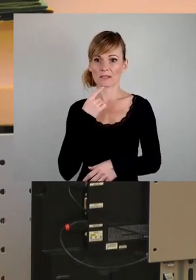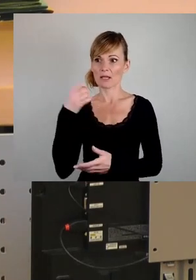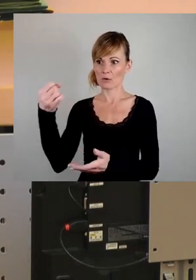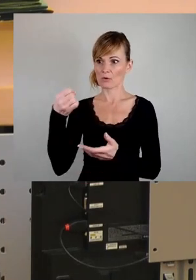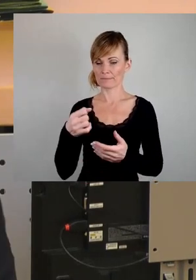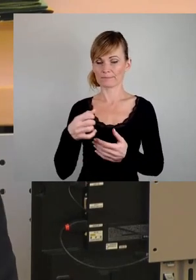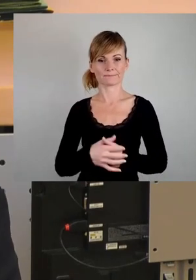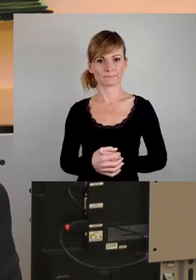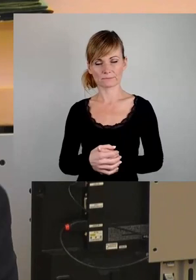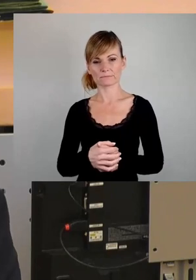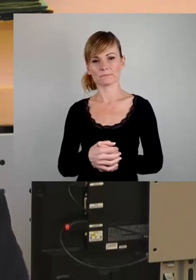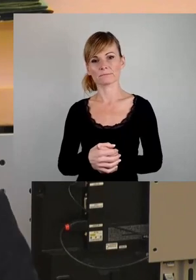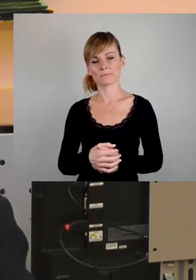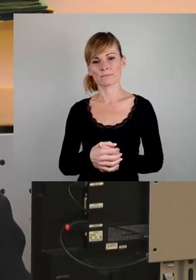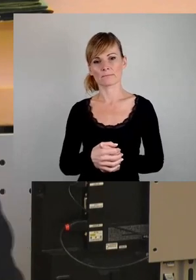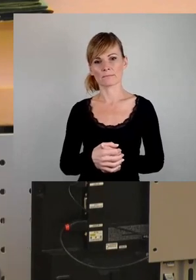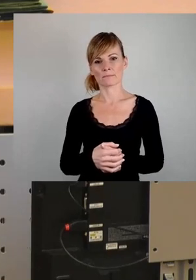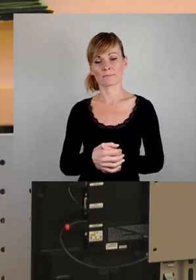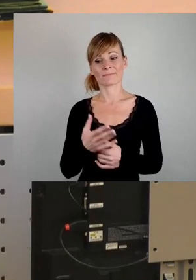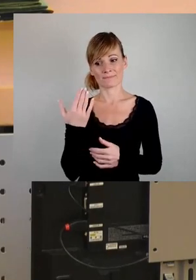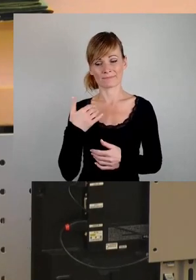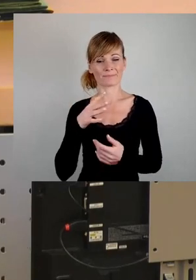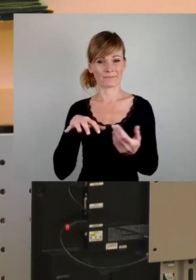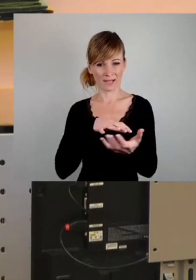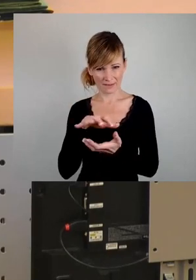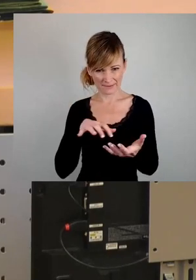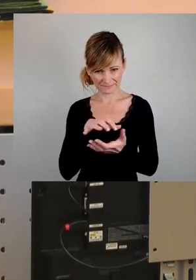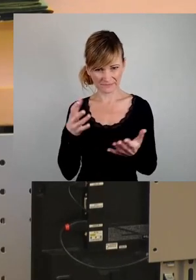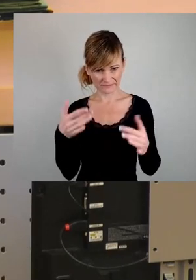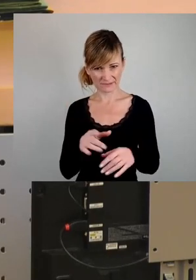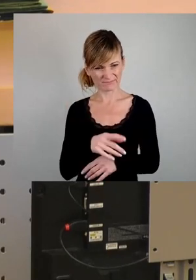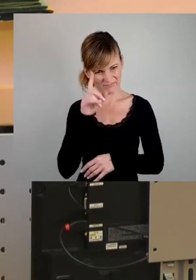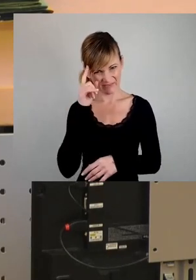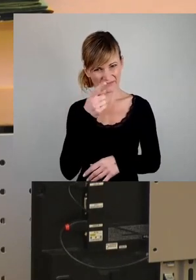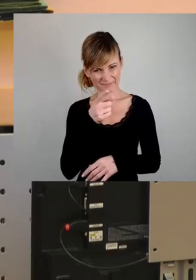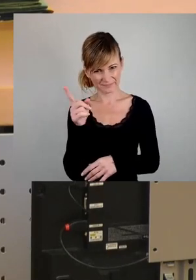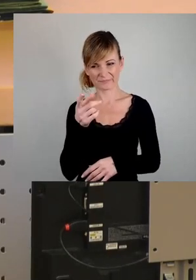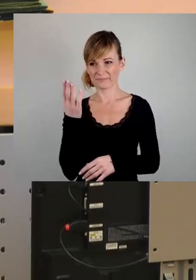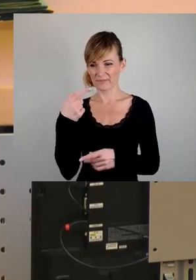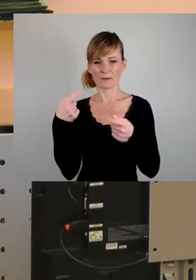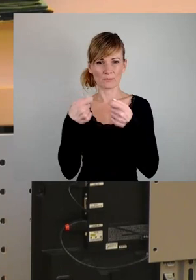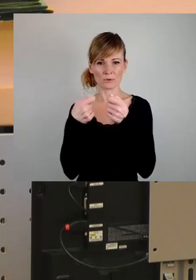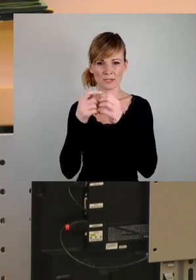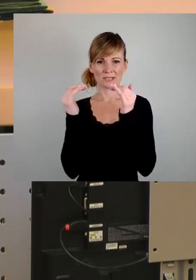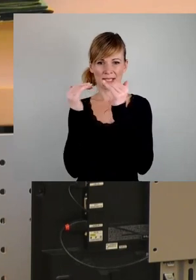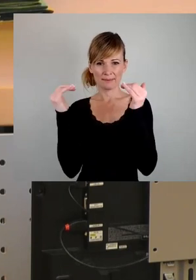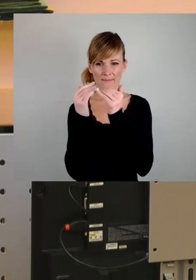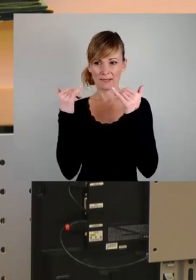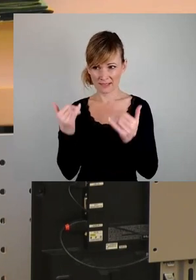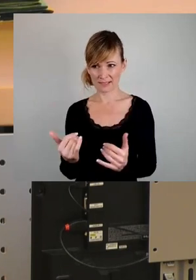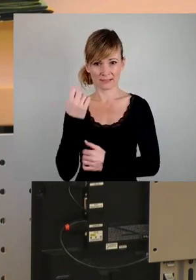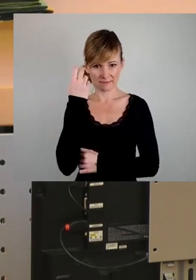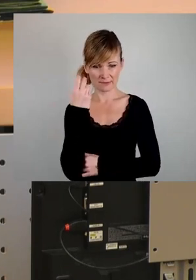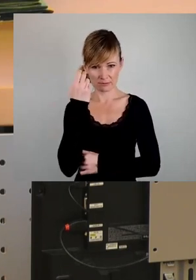ich darf an das Drama erinnern, wie auf Bundesebene gerade versucht wird, sich zu